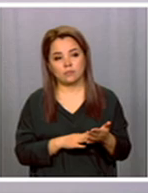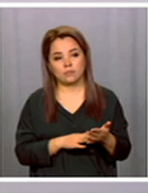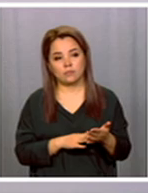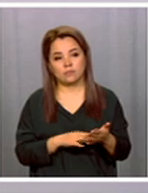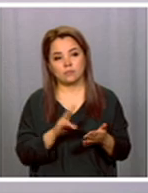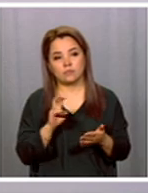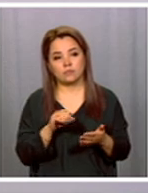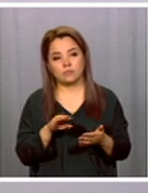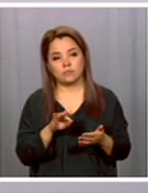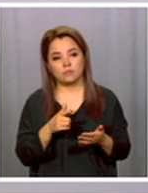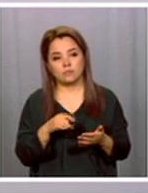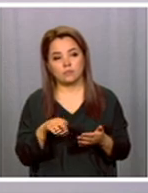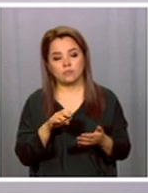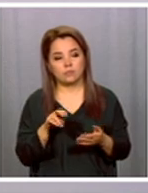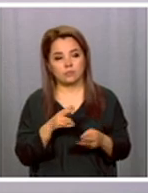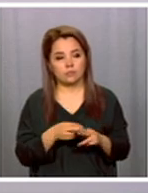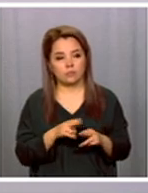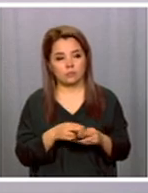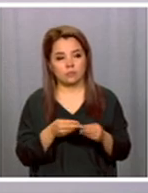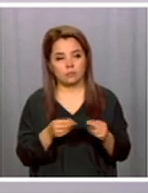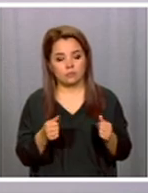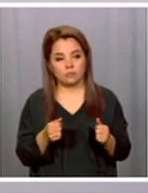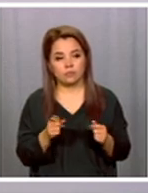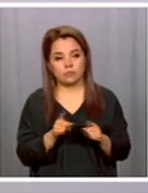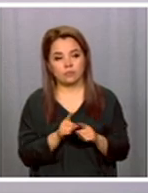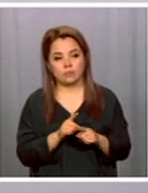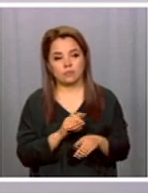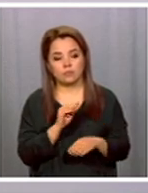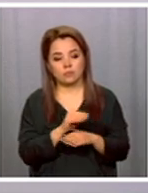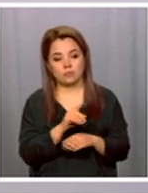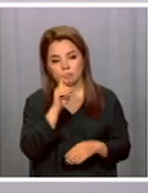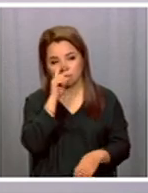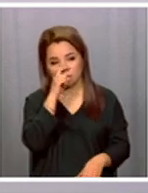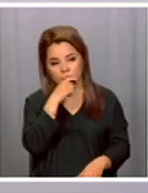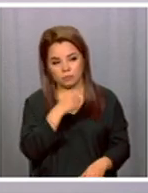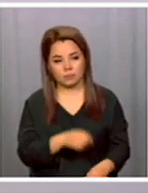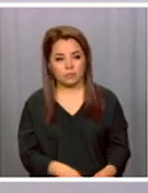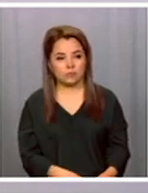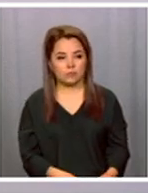натрий гидроксидінің ертіндісіне қышқыл қосамыз.